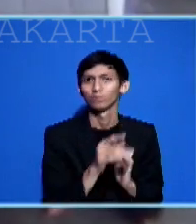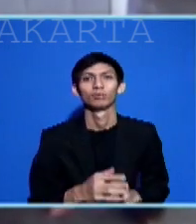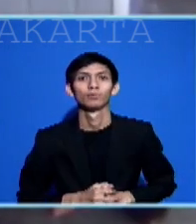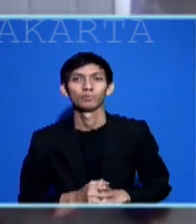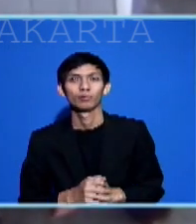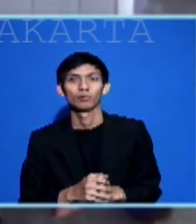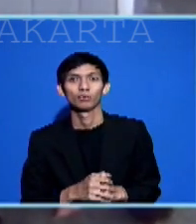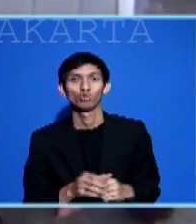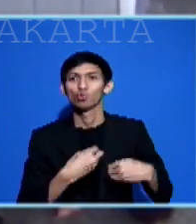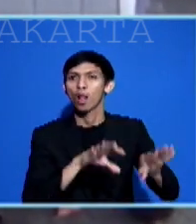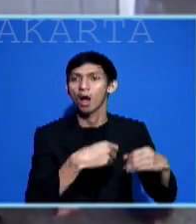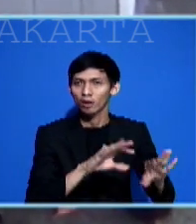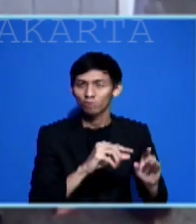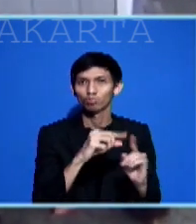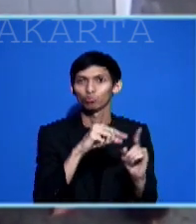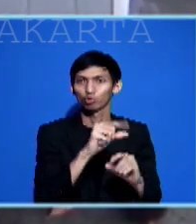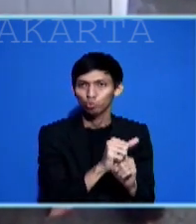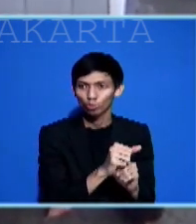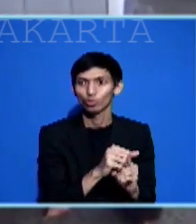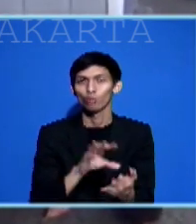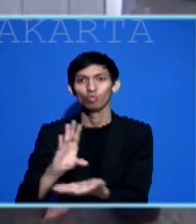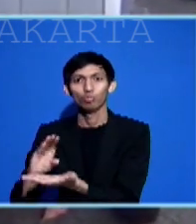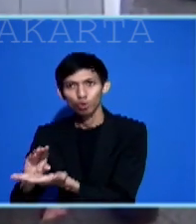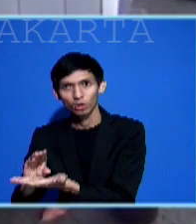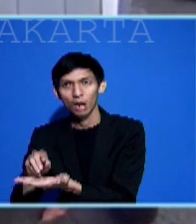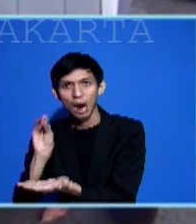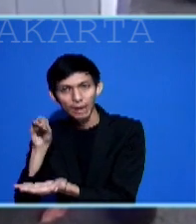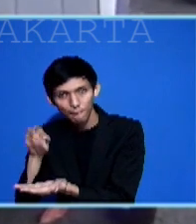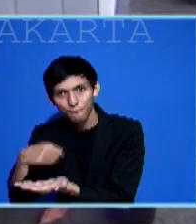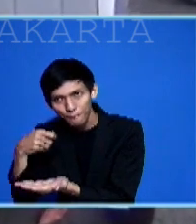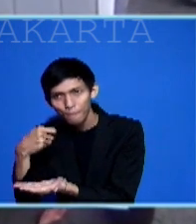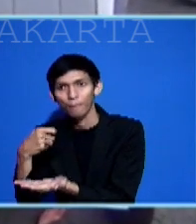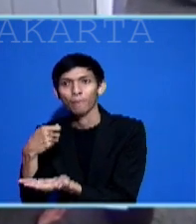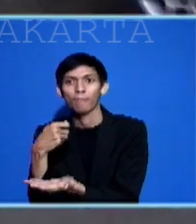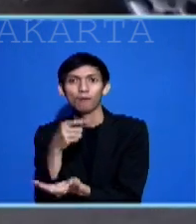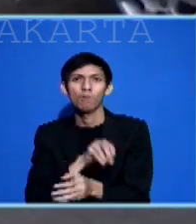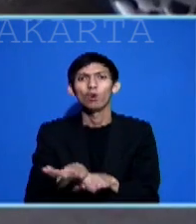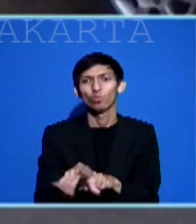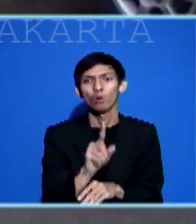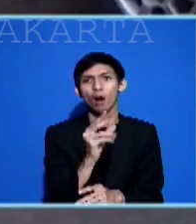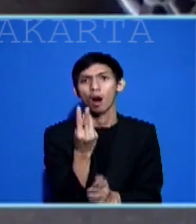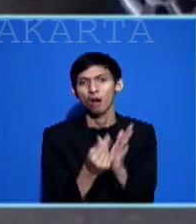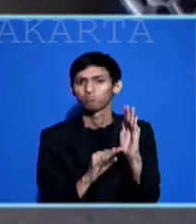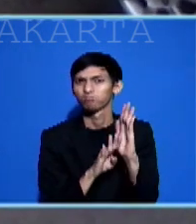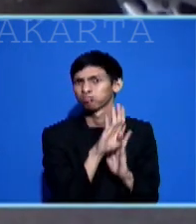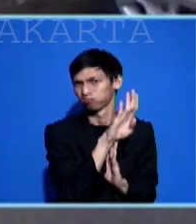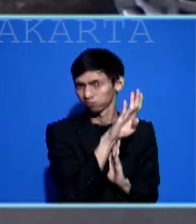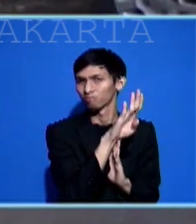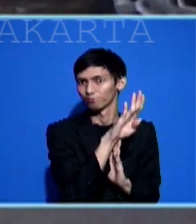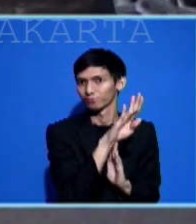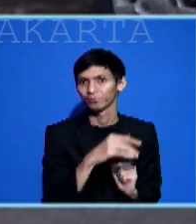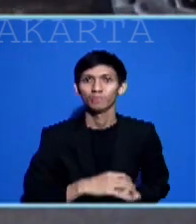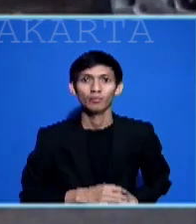sejak beberapa bulan terakhir para pedagang dihadapkan dengan naiknya harga beras dan masih terus berlangsung hingga saat ini Maryadi yang tiap hari